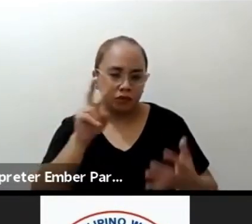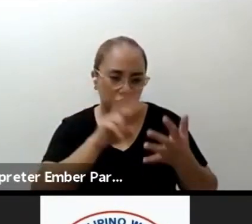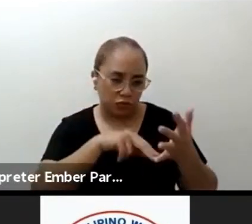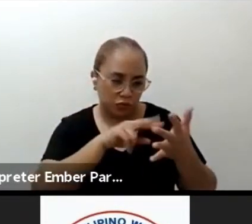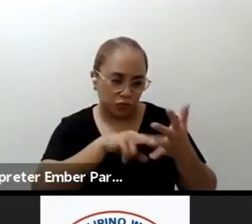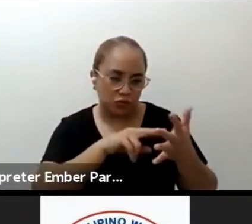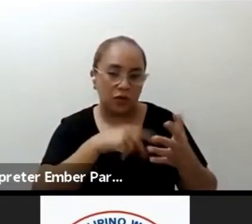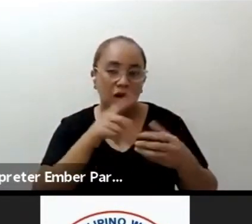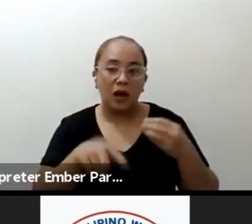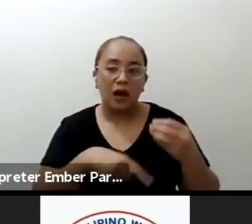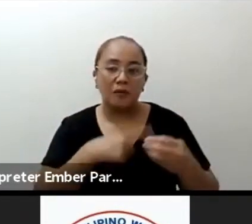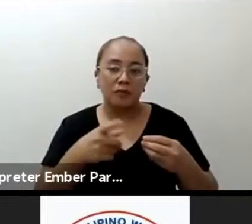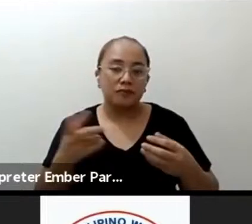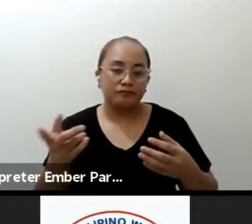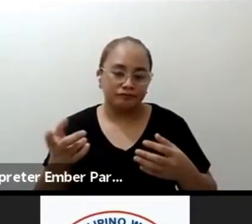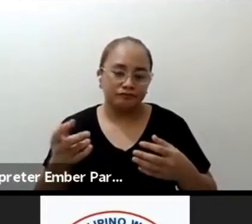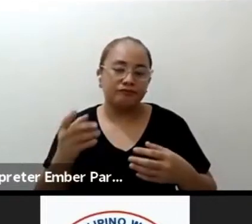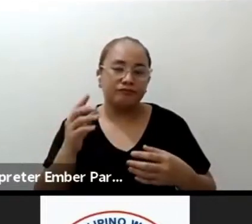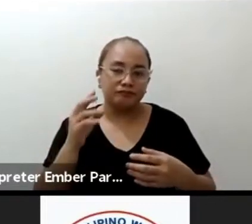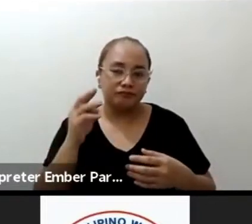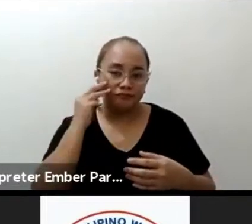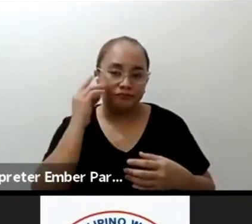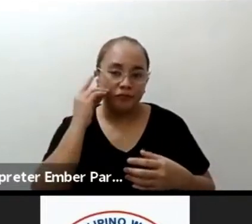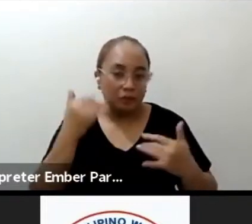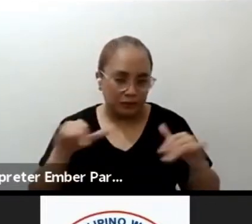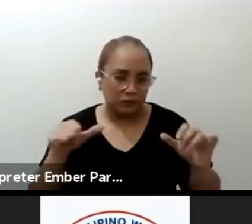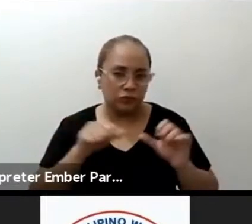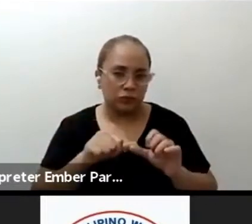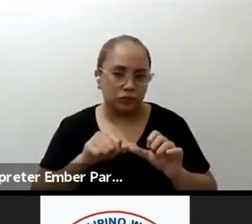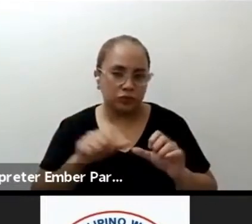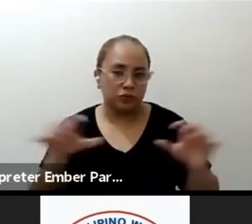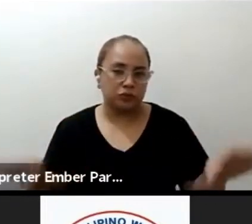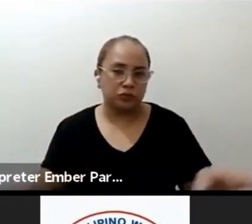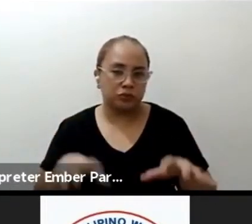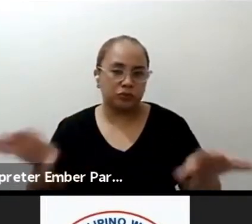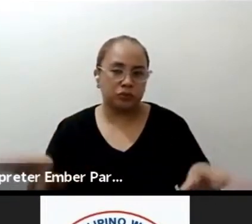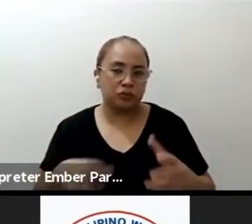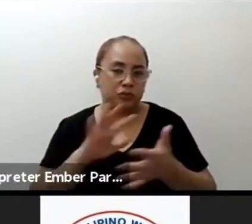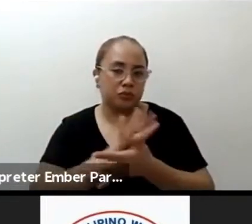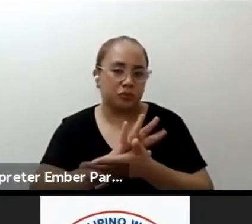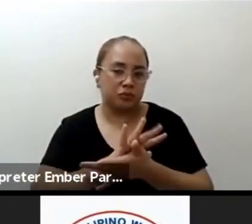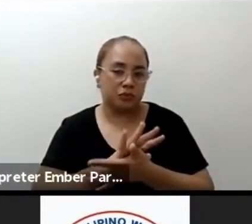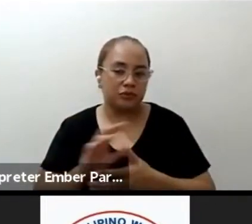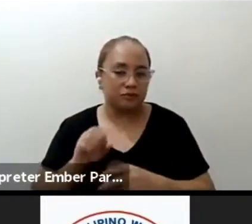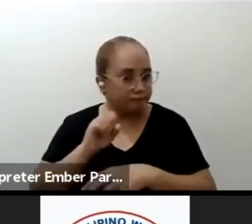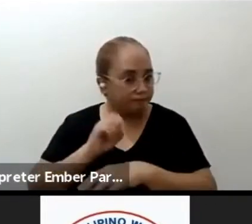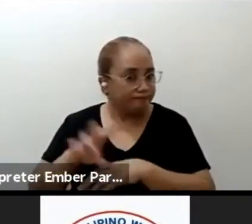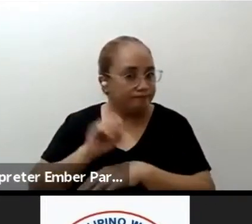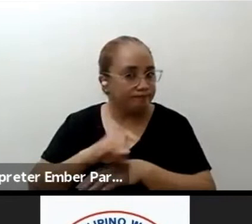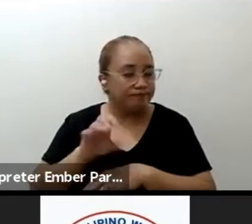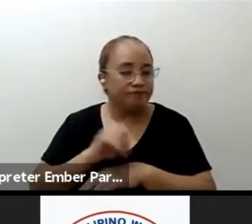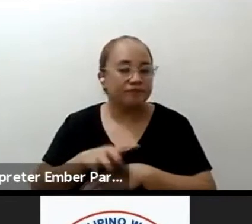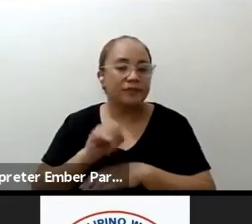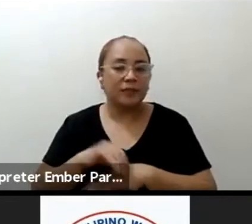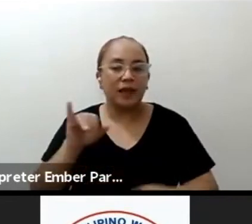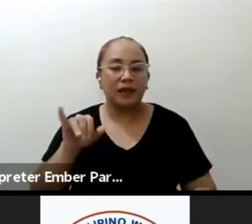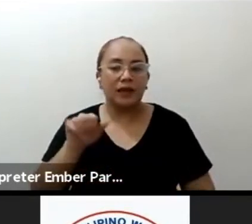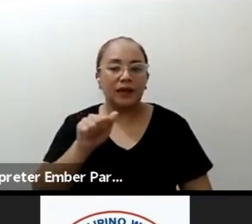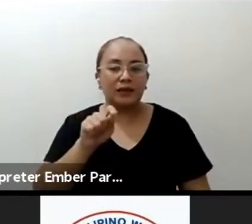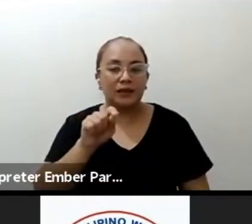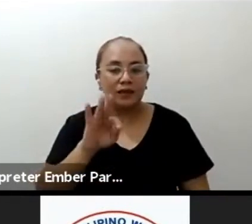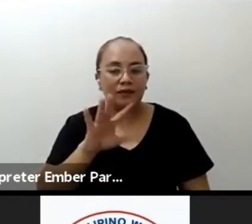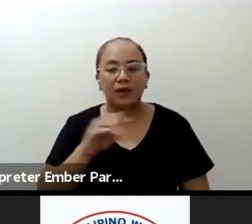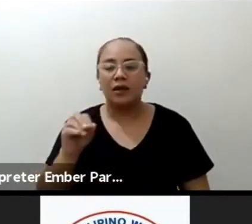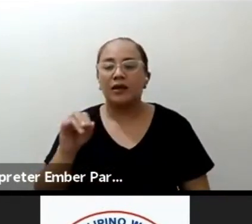sa, tuloy pa rin siya sa efforts natin sa COVID-19 as an advisor sa IATF at saka